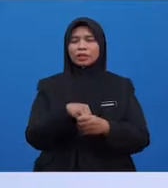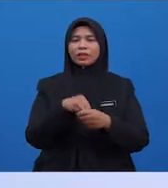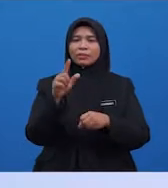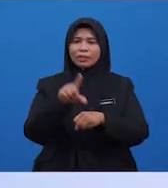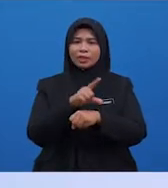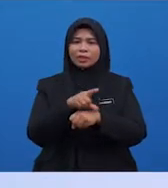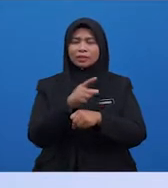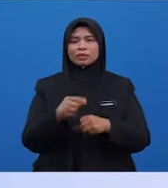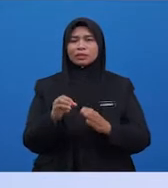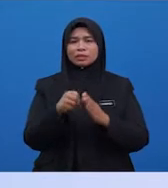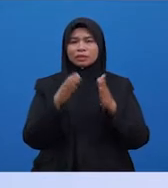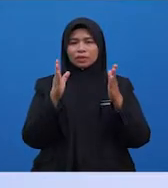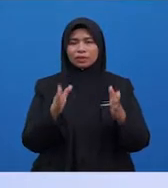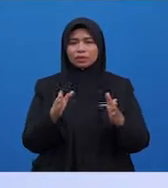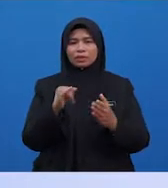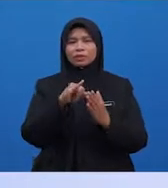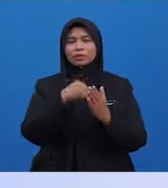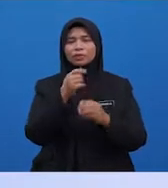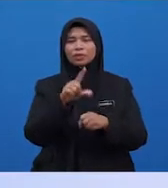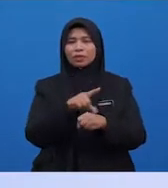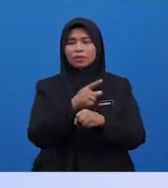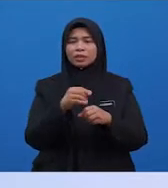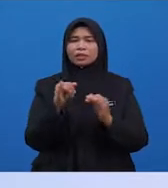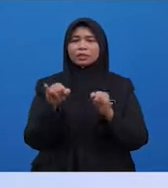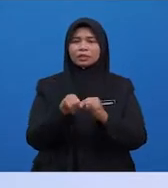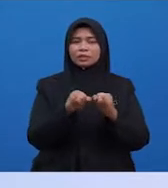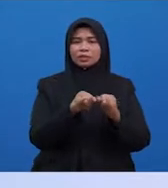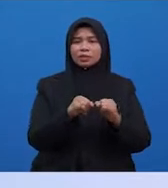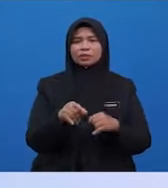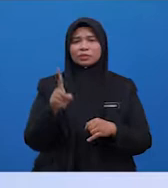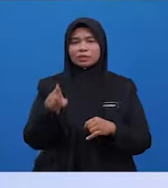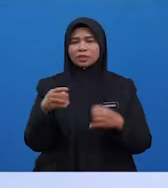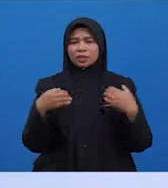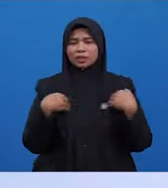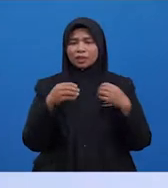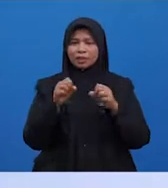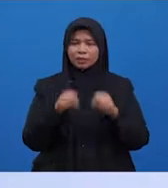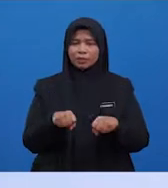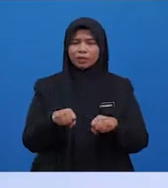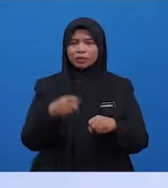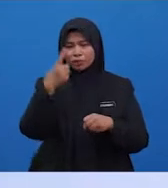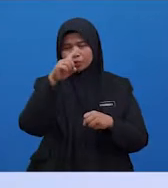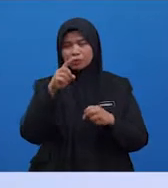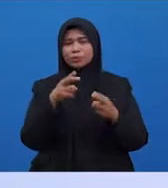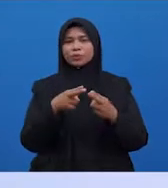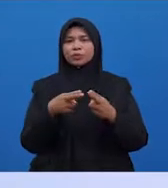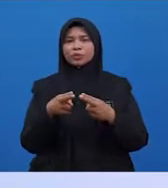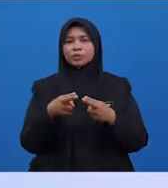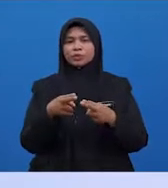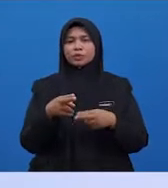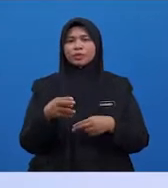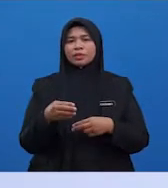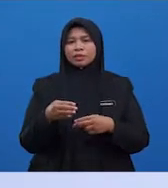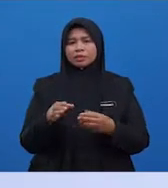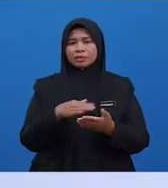latihan. Seseorang jurulatih juga mesti mempunyai kebolehan mengendali dan